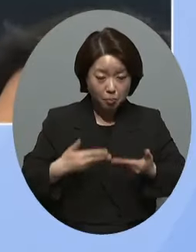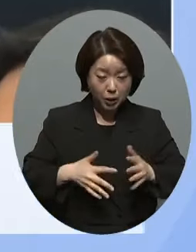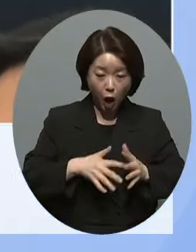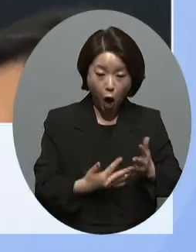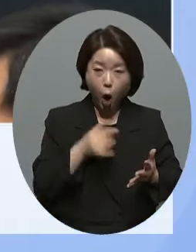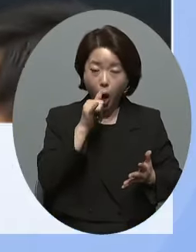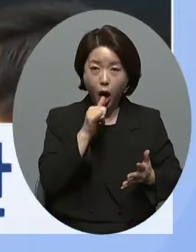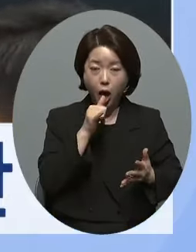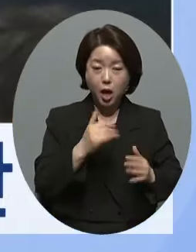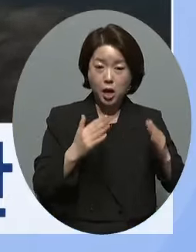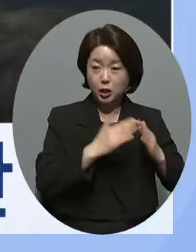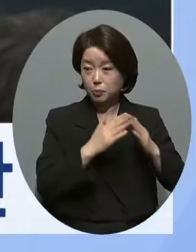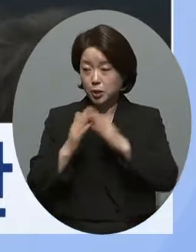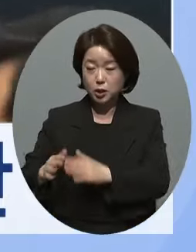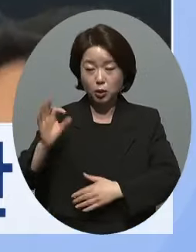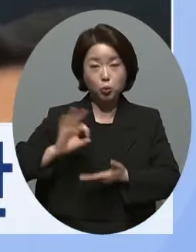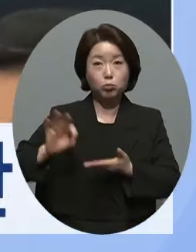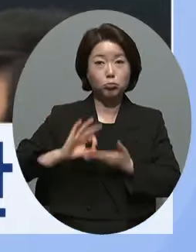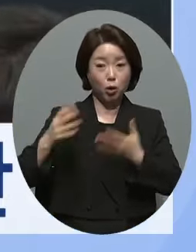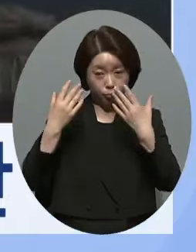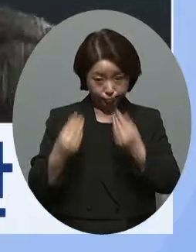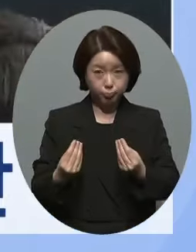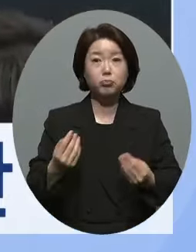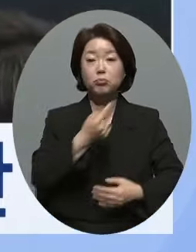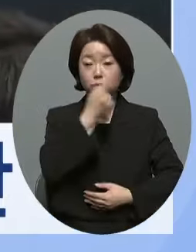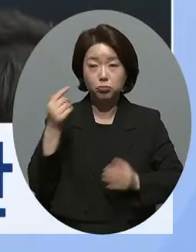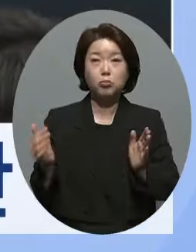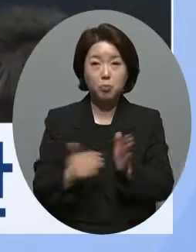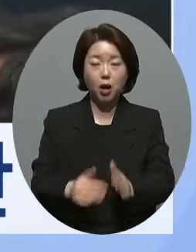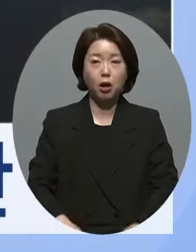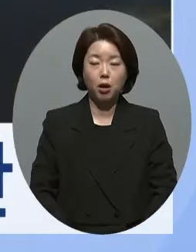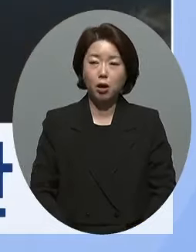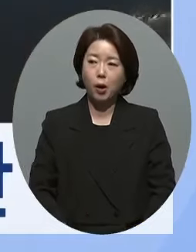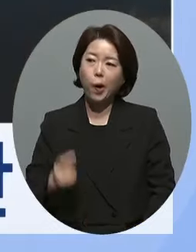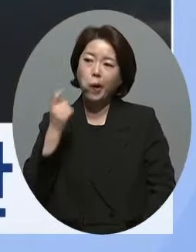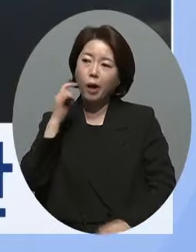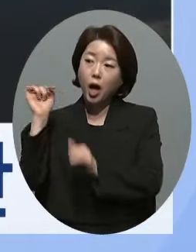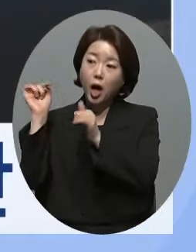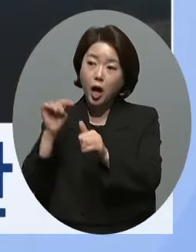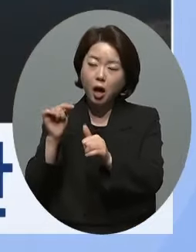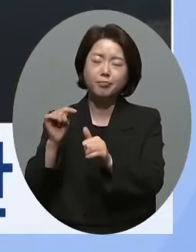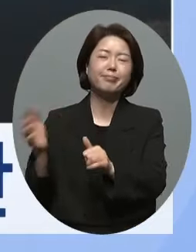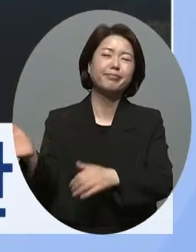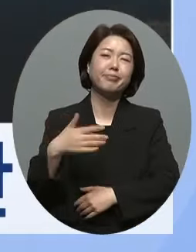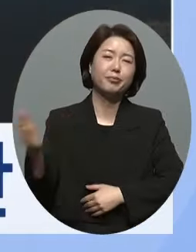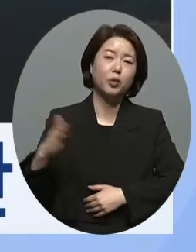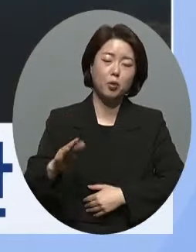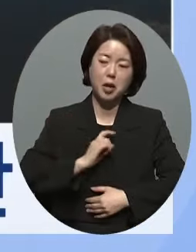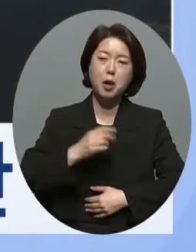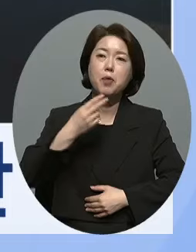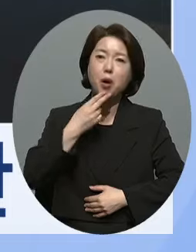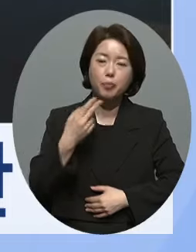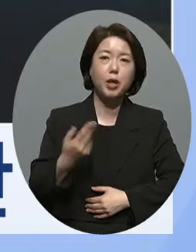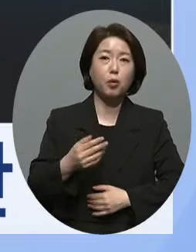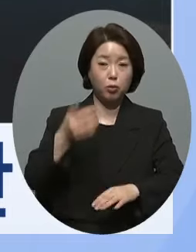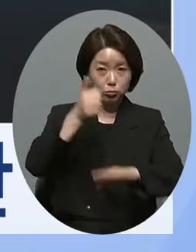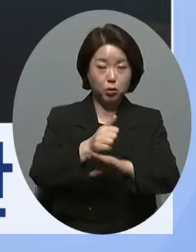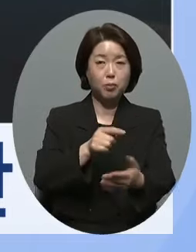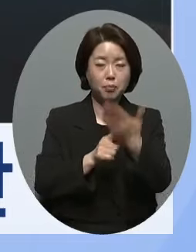이사 비용에 들어갔던게 확인됐습니다 그래서 모해 유이라는게 없던 걸로 결론이났습니다 무혐의로 똑같은 저는 처지라고 봐요 그래서